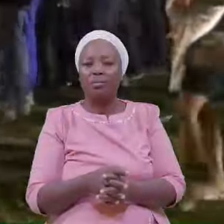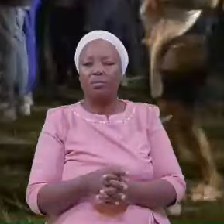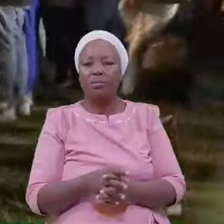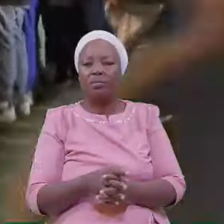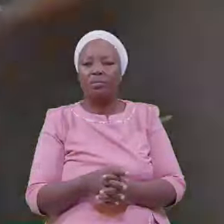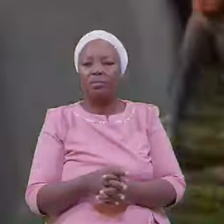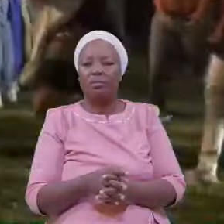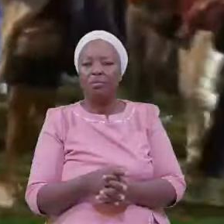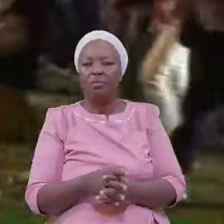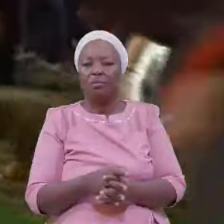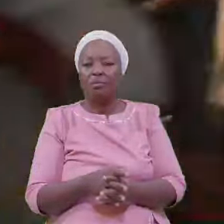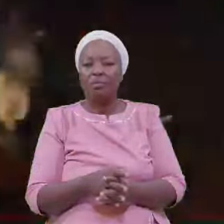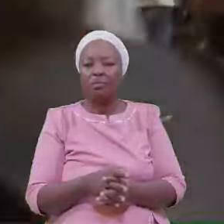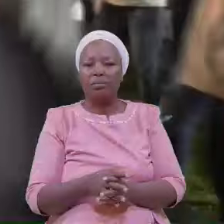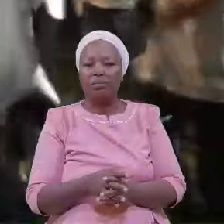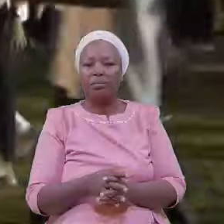Lumapit sa Panginoon.